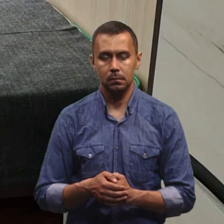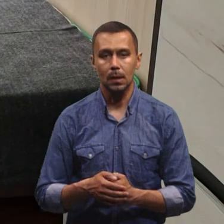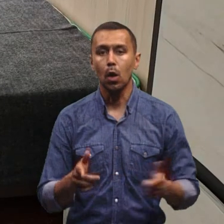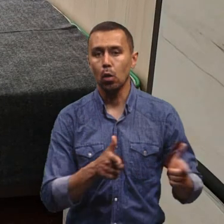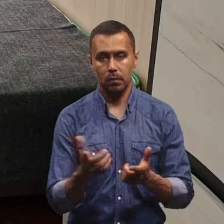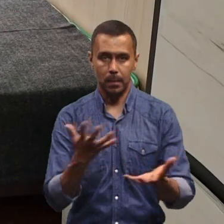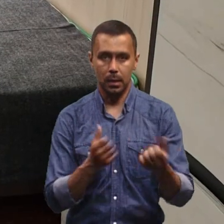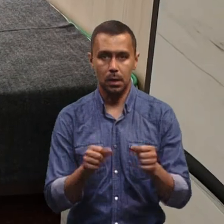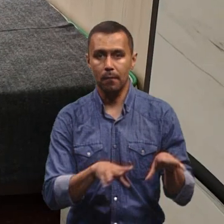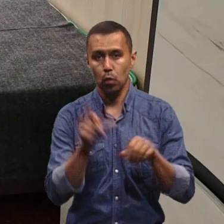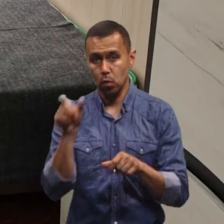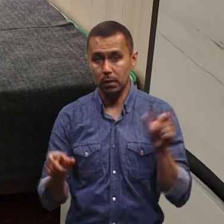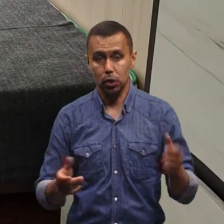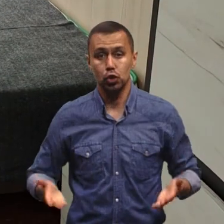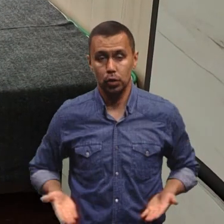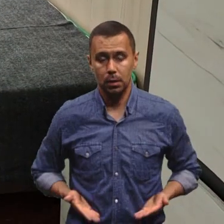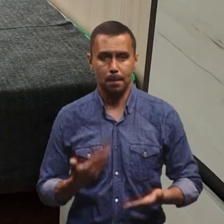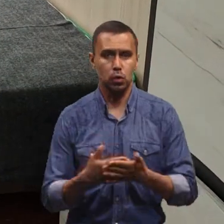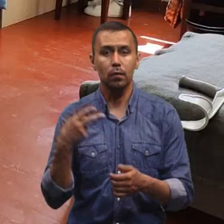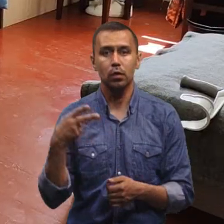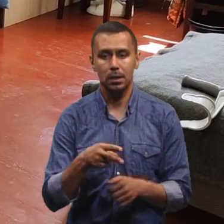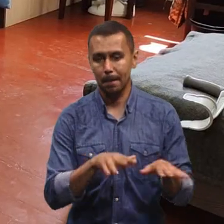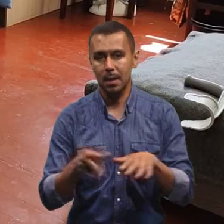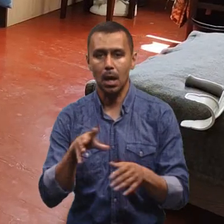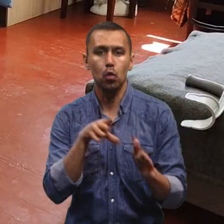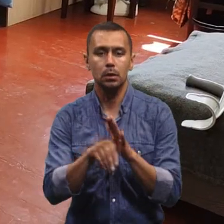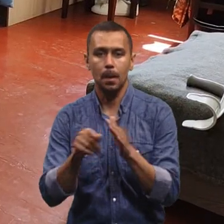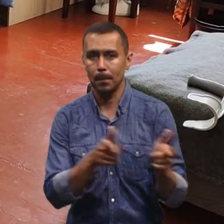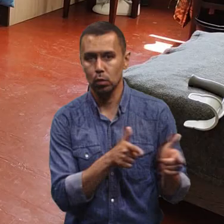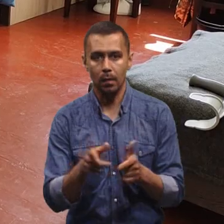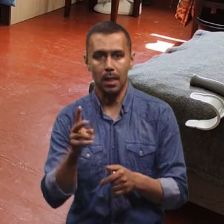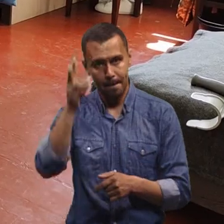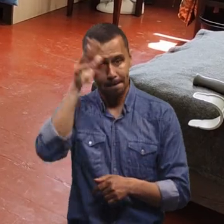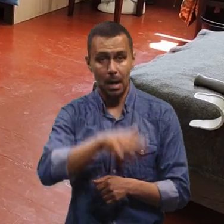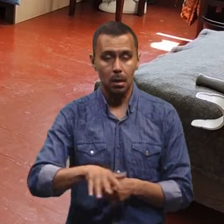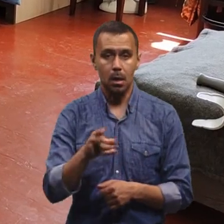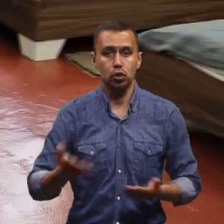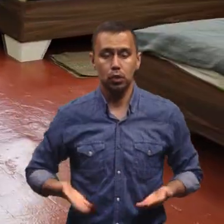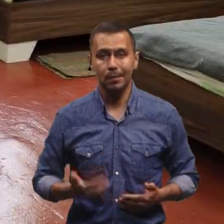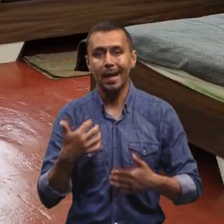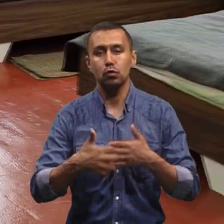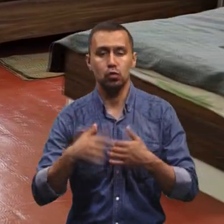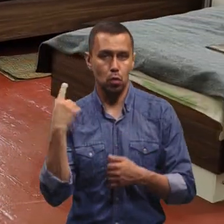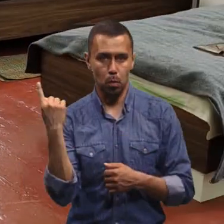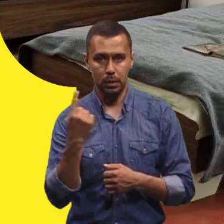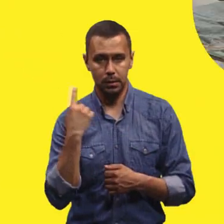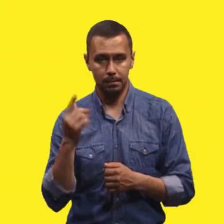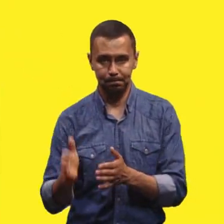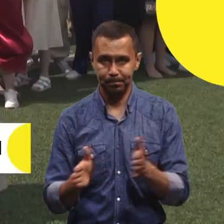готові прийняти евакуйованих жителів. Близько 2000 місць для розселення підготували на Хмельниччині для жителів Херсонської